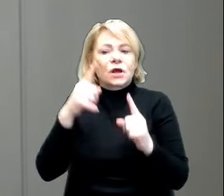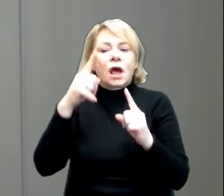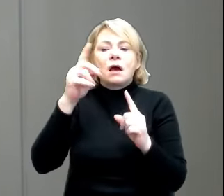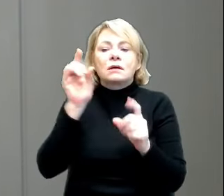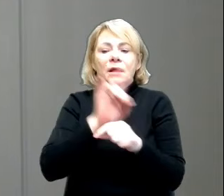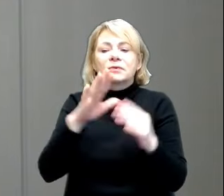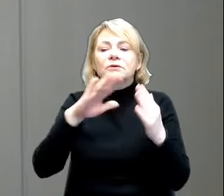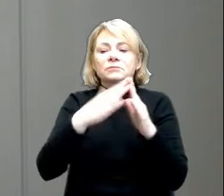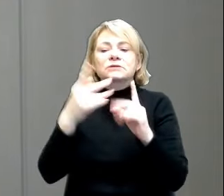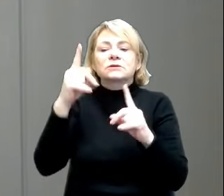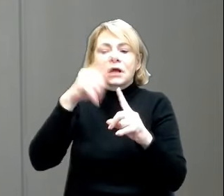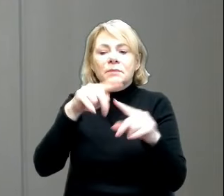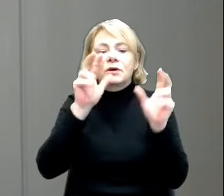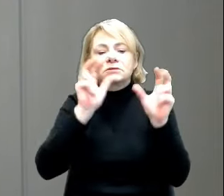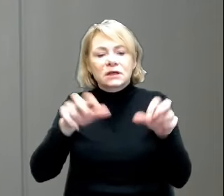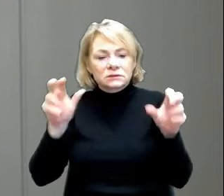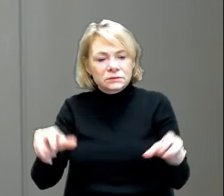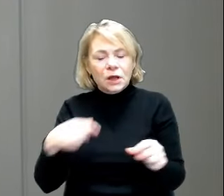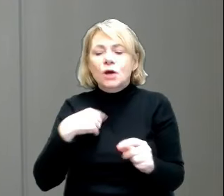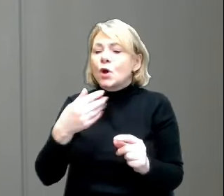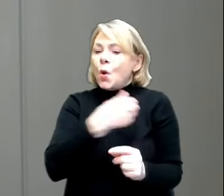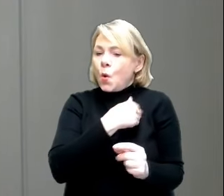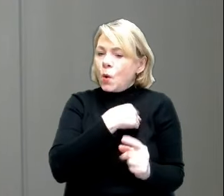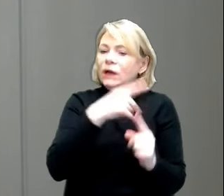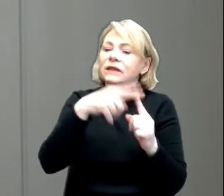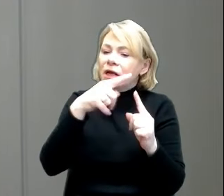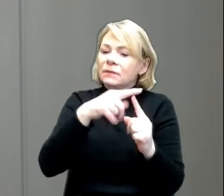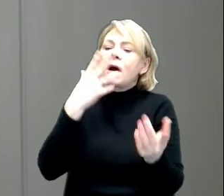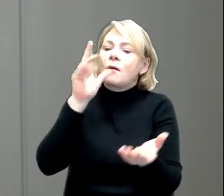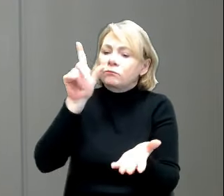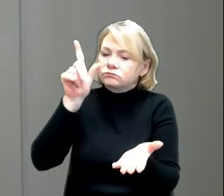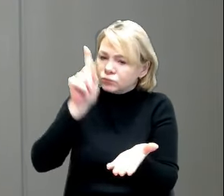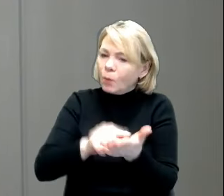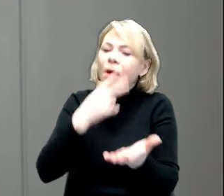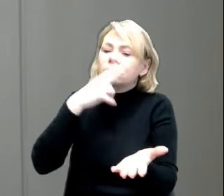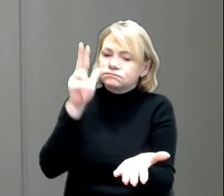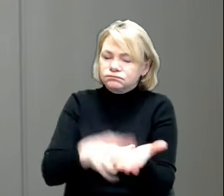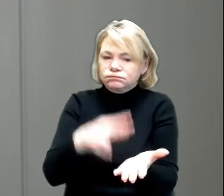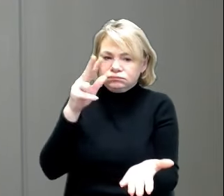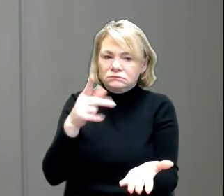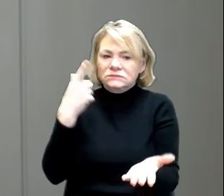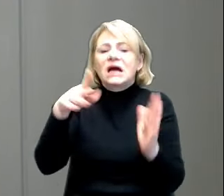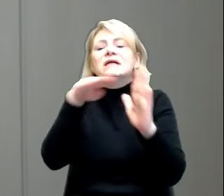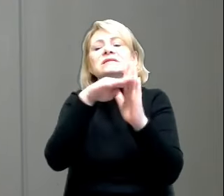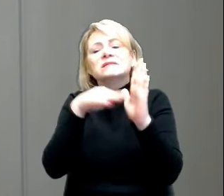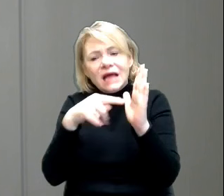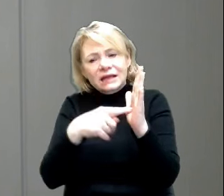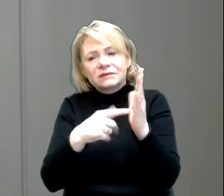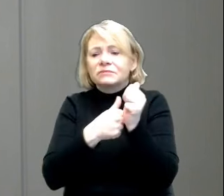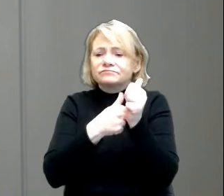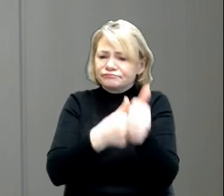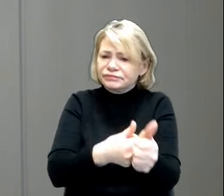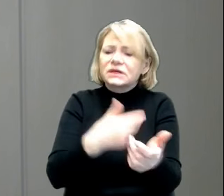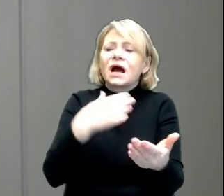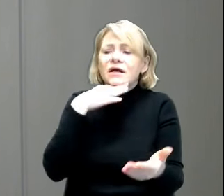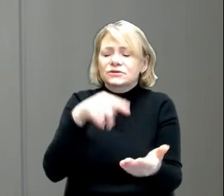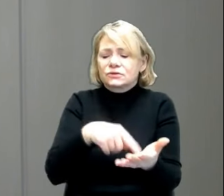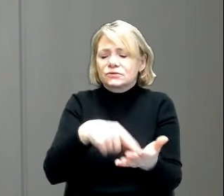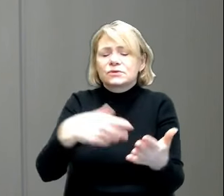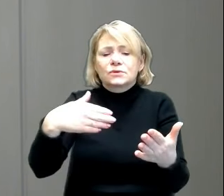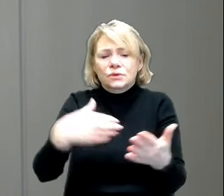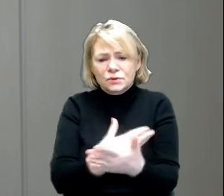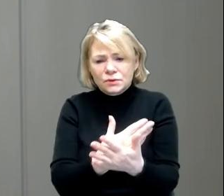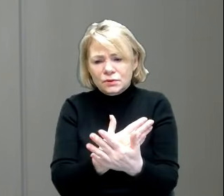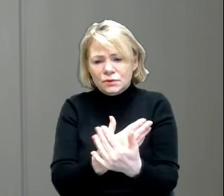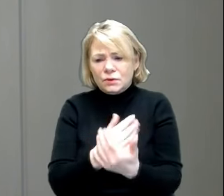taryba priimtų vienokį ar kitokį sprendimą nu įstatymas žinot einant naujas turėsit tarybą kažkada tai savo